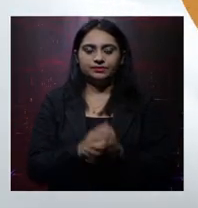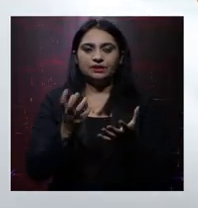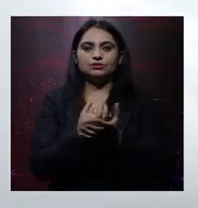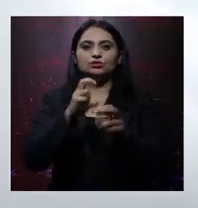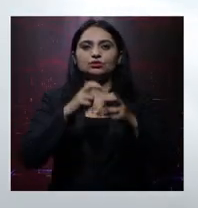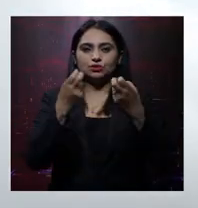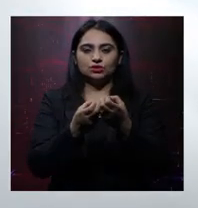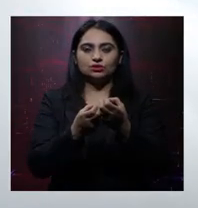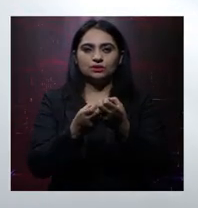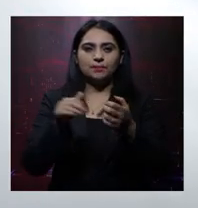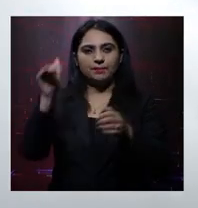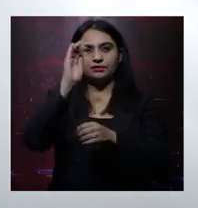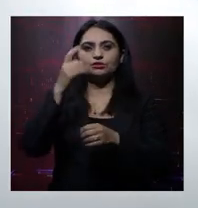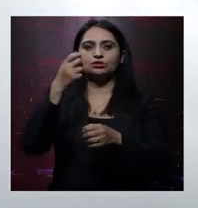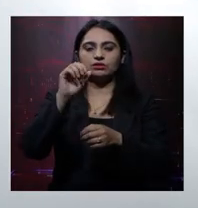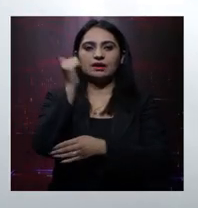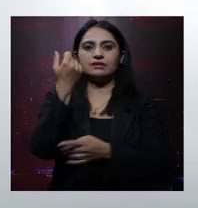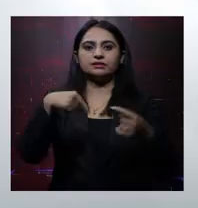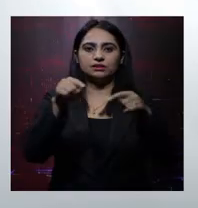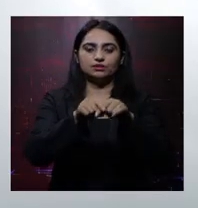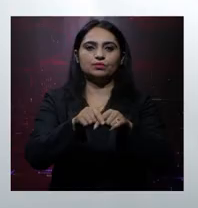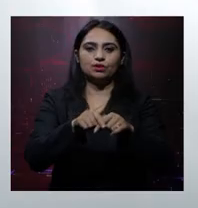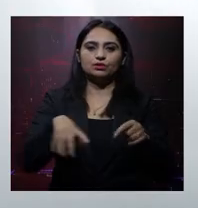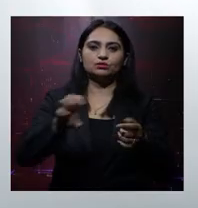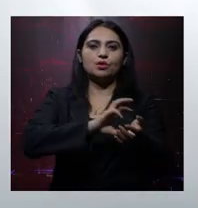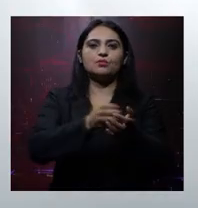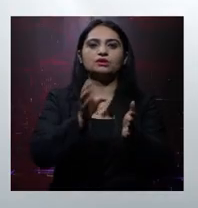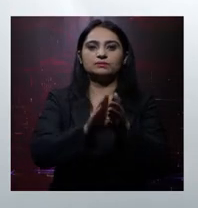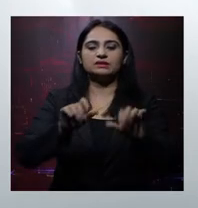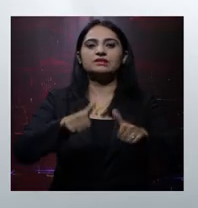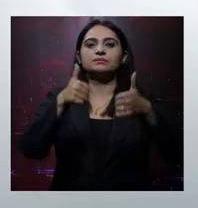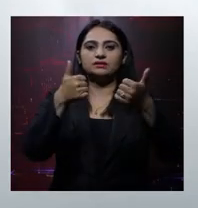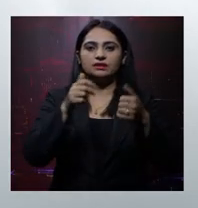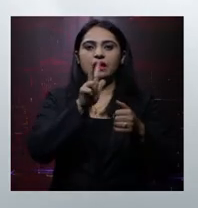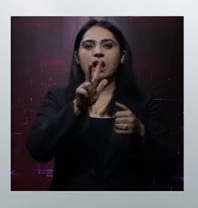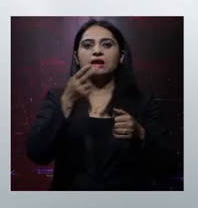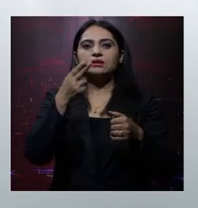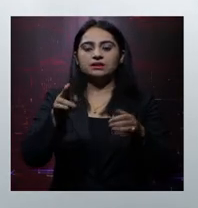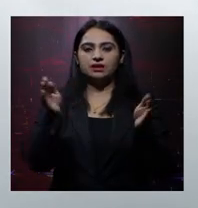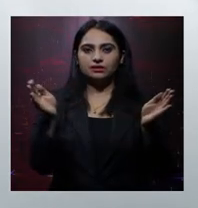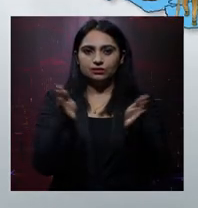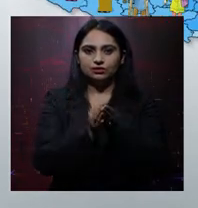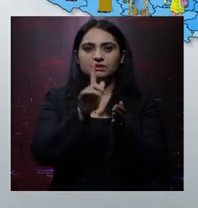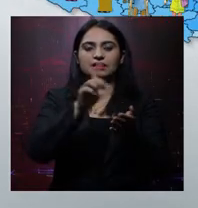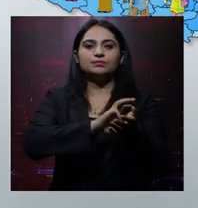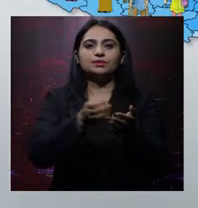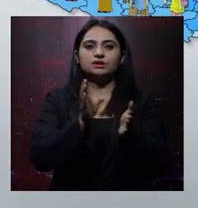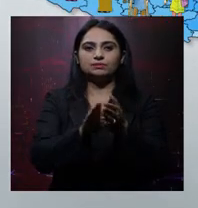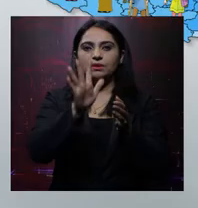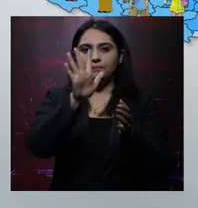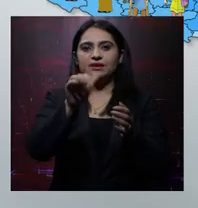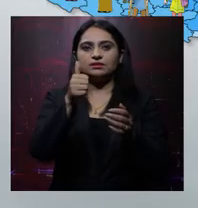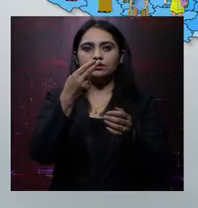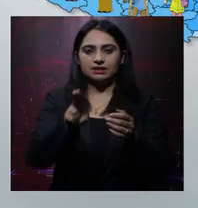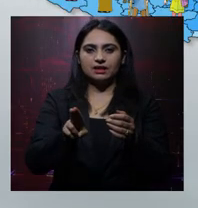संघीय संसदको माथिल्लो सदन राष्ट्रिय सभामा प्रत्येक प्रदेशबाट निर्वाचित हुने 8-8 जना गरी 7 प्रदेशबाट 56